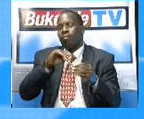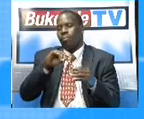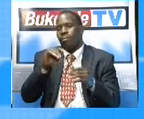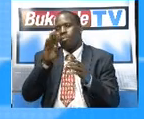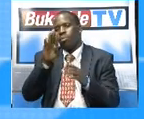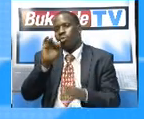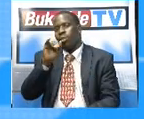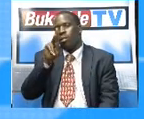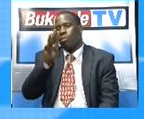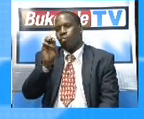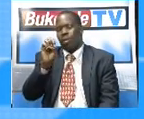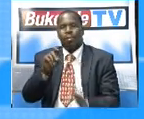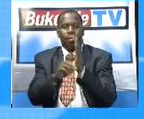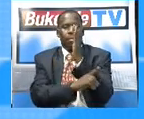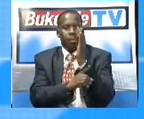ey'e Buikwe.